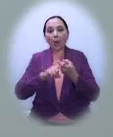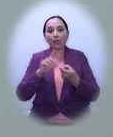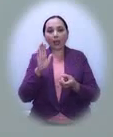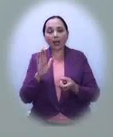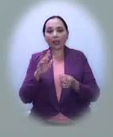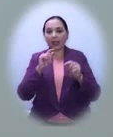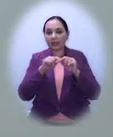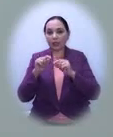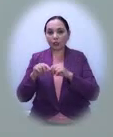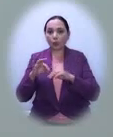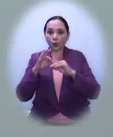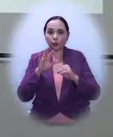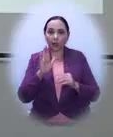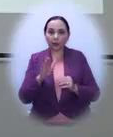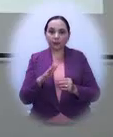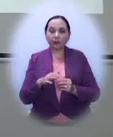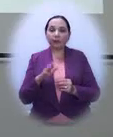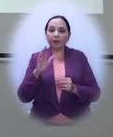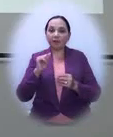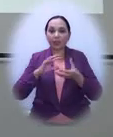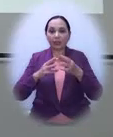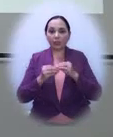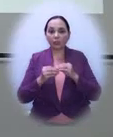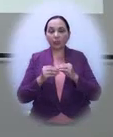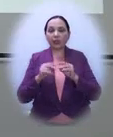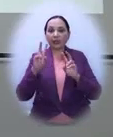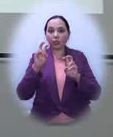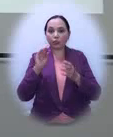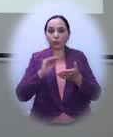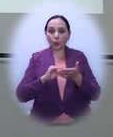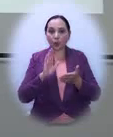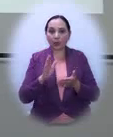ulanganligi tekshirib o'tiladi va natijada tashxis qo'yiladi.